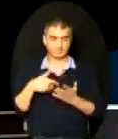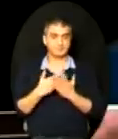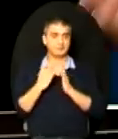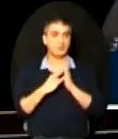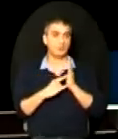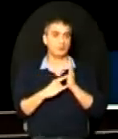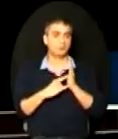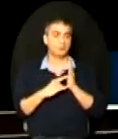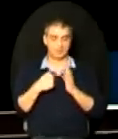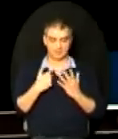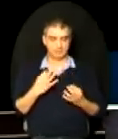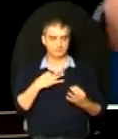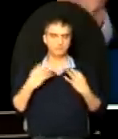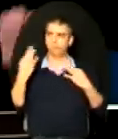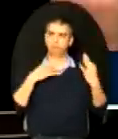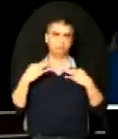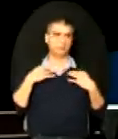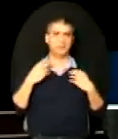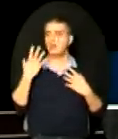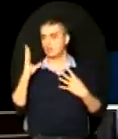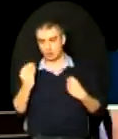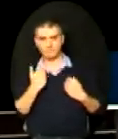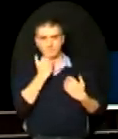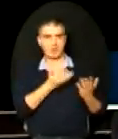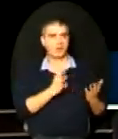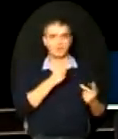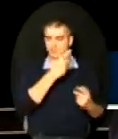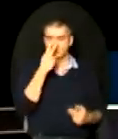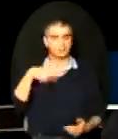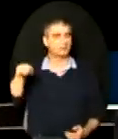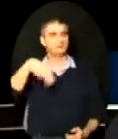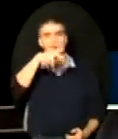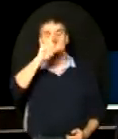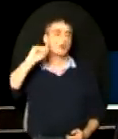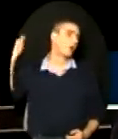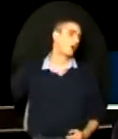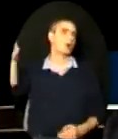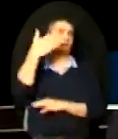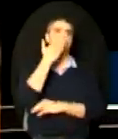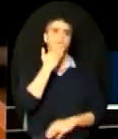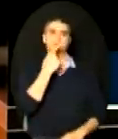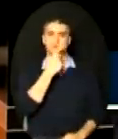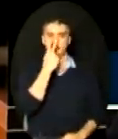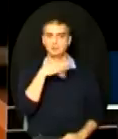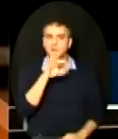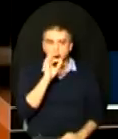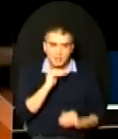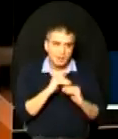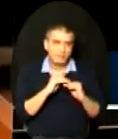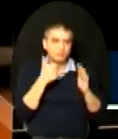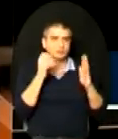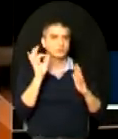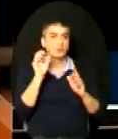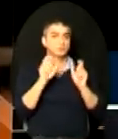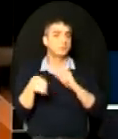החוק, זה גם שסופג את הריקושטים לחיוב ולשלילה. אם אתה תסתובב בכל מדינת ישראל, אתה תמצא לפחות